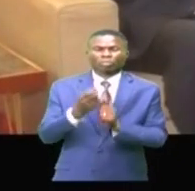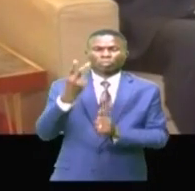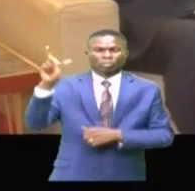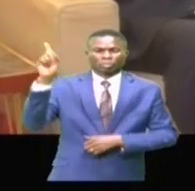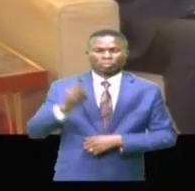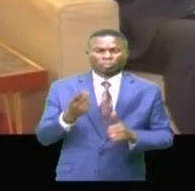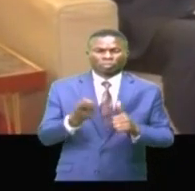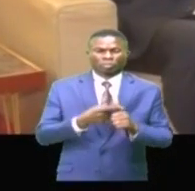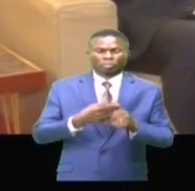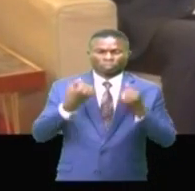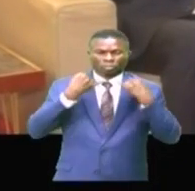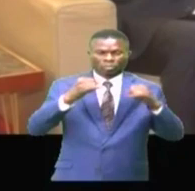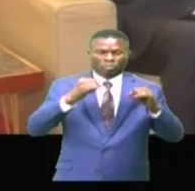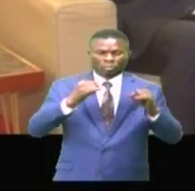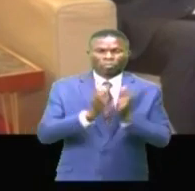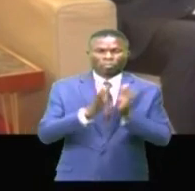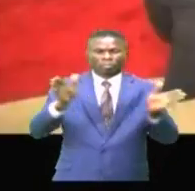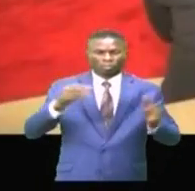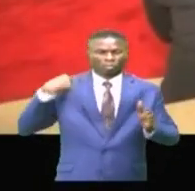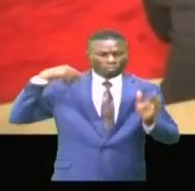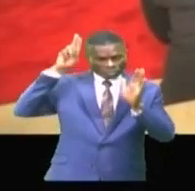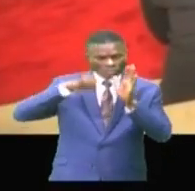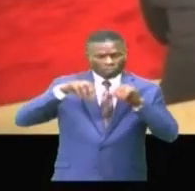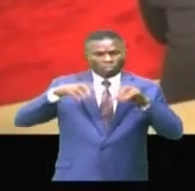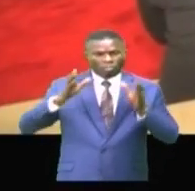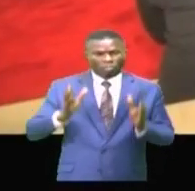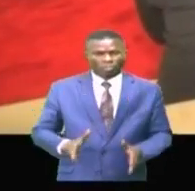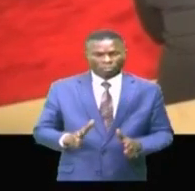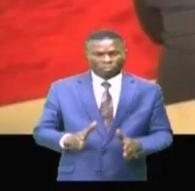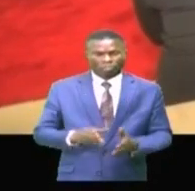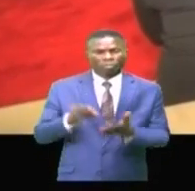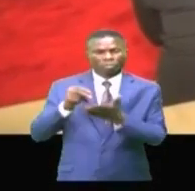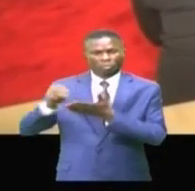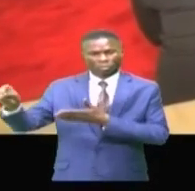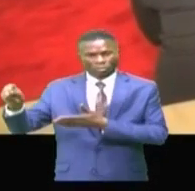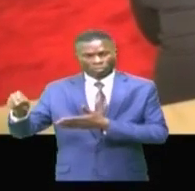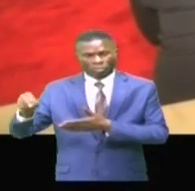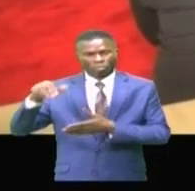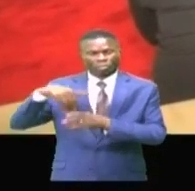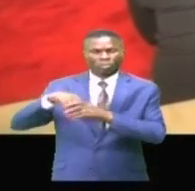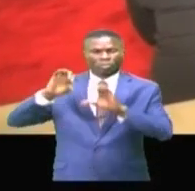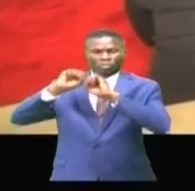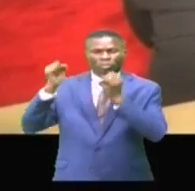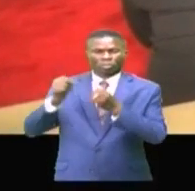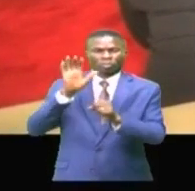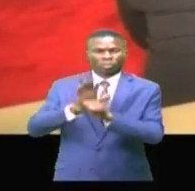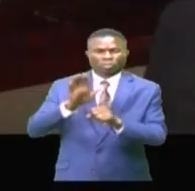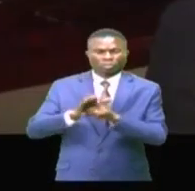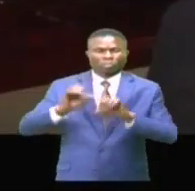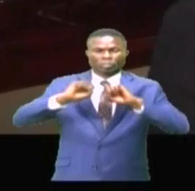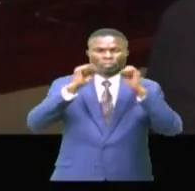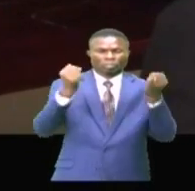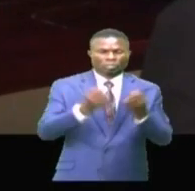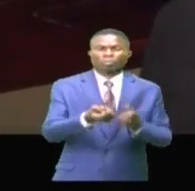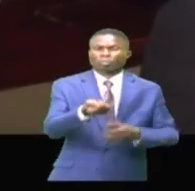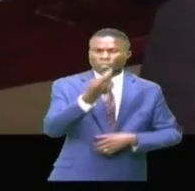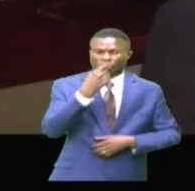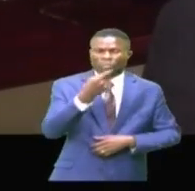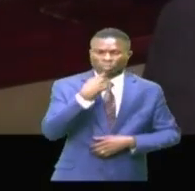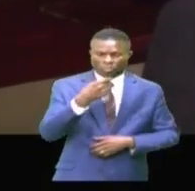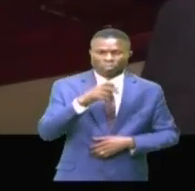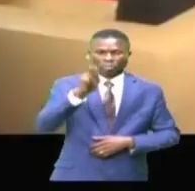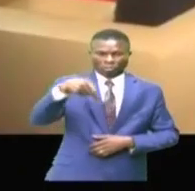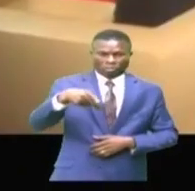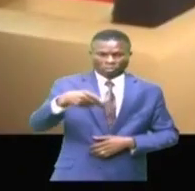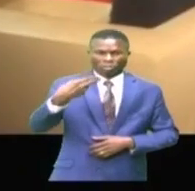premièrement informer officiellement au gouvernement congolais de l'achat par son entreprise de la totalité de la société pharmacien dont